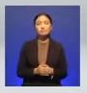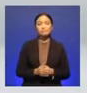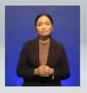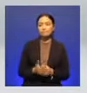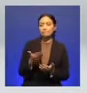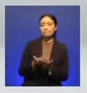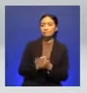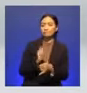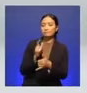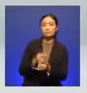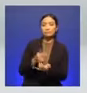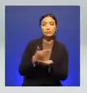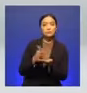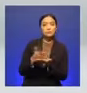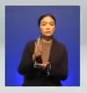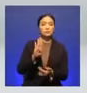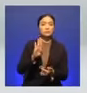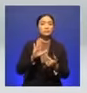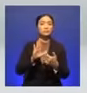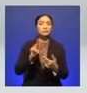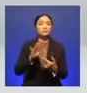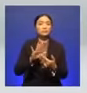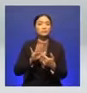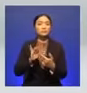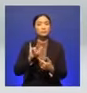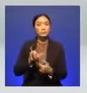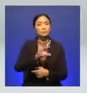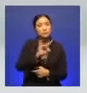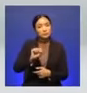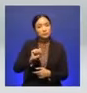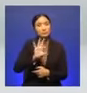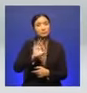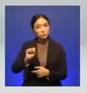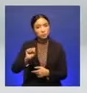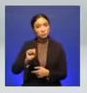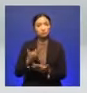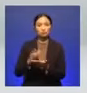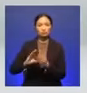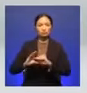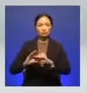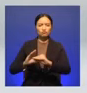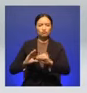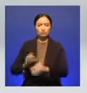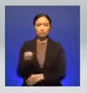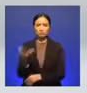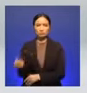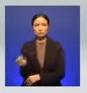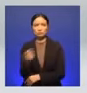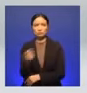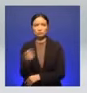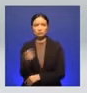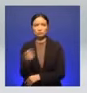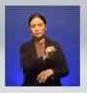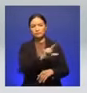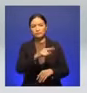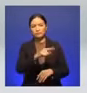จะเห็นว่าข้าราชการประมาณสัก 800,000 กว่าคน 900,000 คนเนี่ยใช้เงินบำนาญเนี่ยมากกว่าประชาชนอีก10กว่าล้านคนอีก